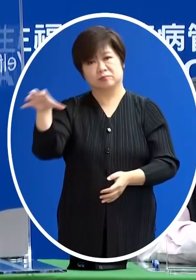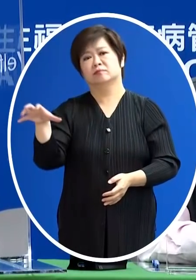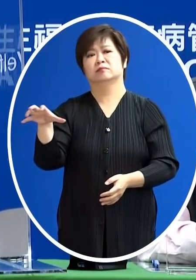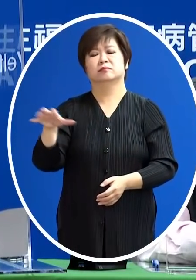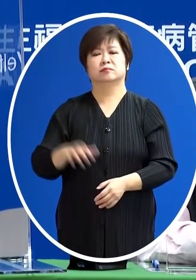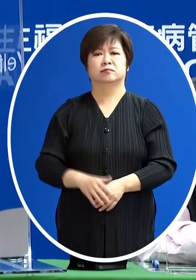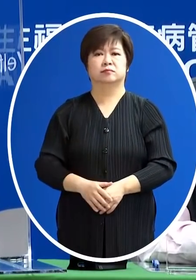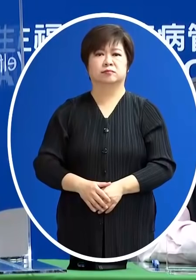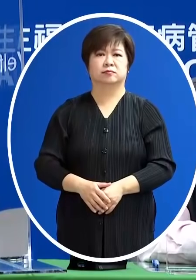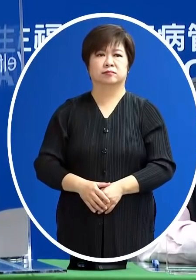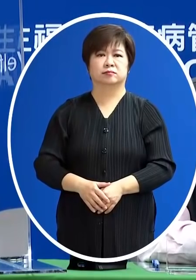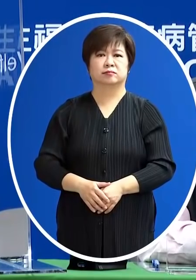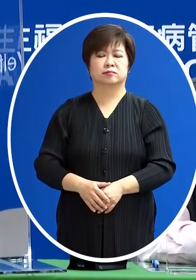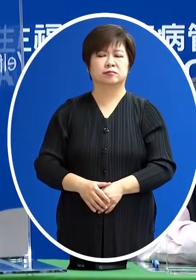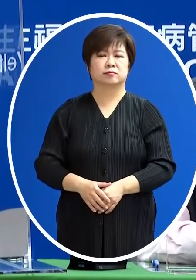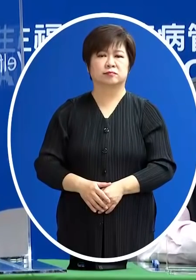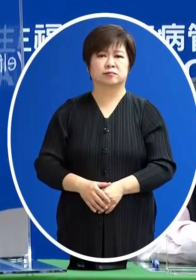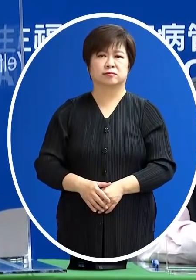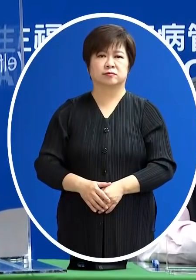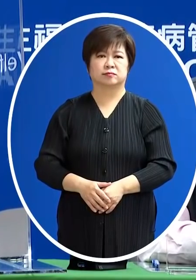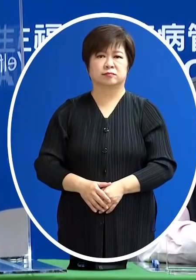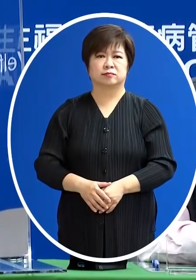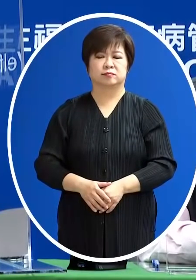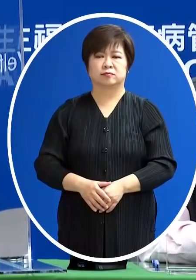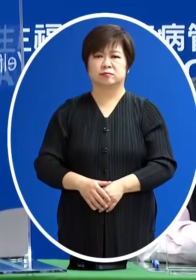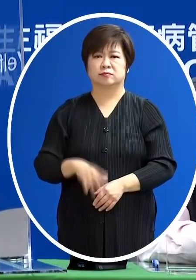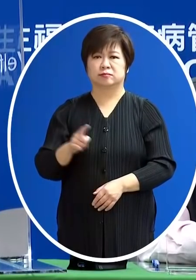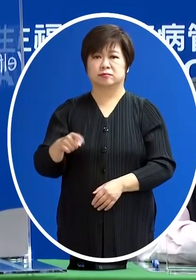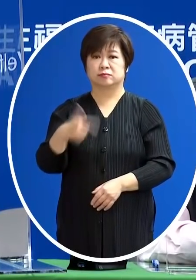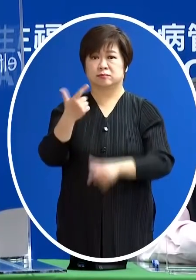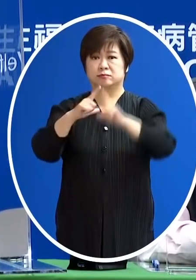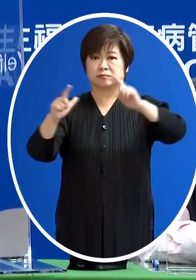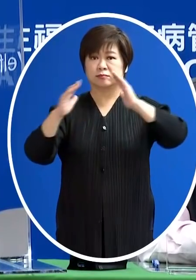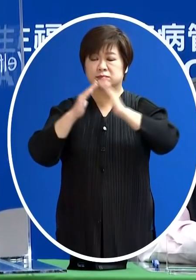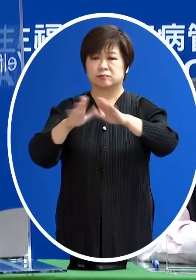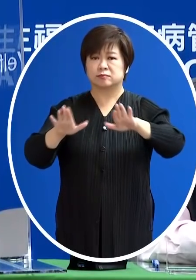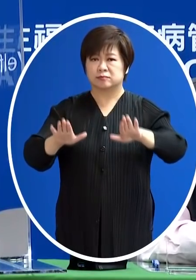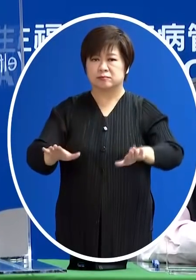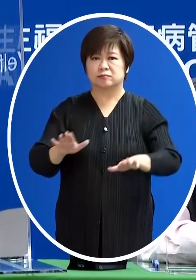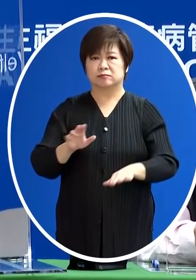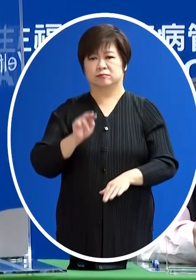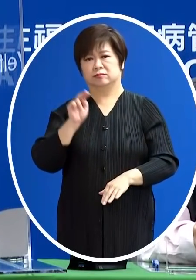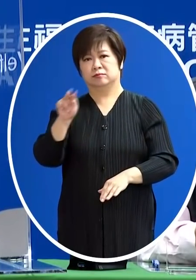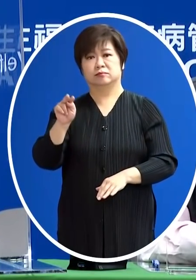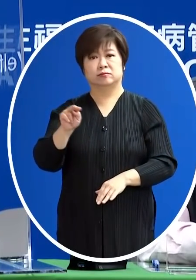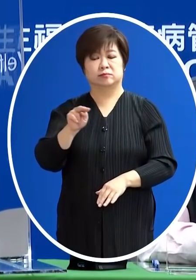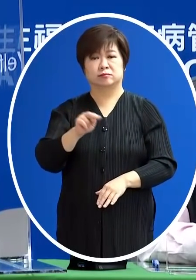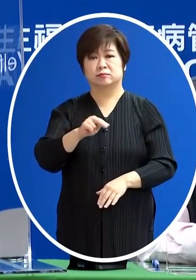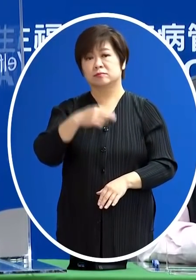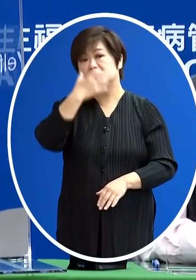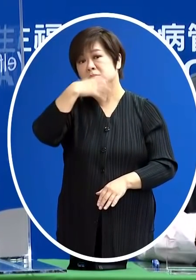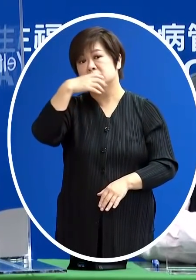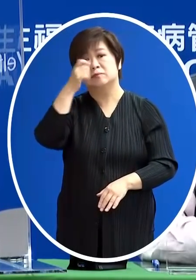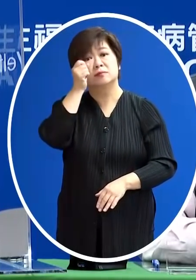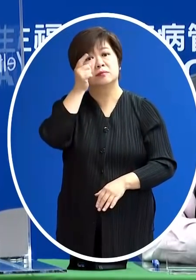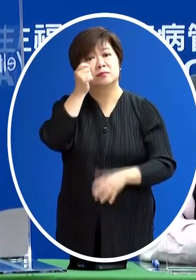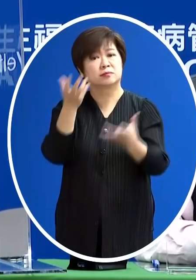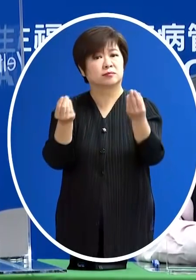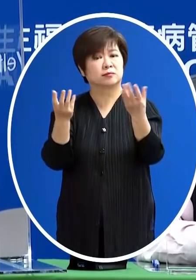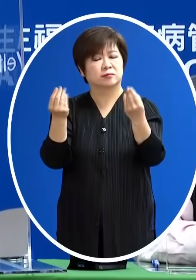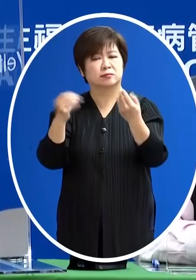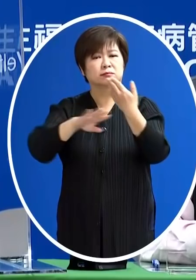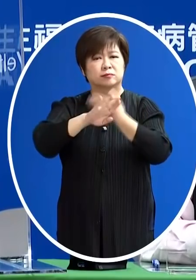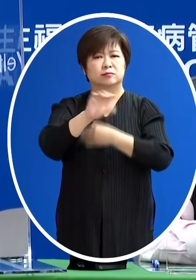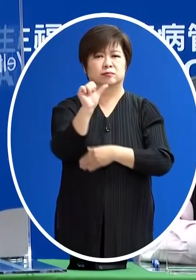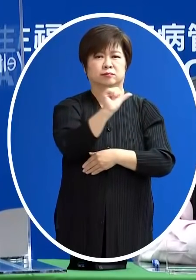概，等于是在6都里面，现在今天是没有台南的了，有5都都有，